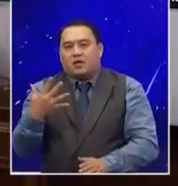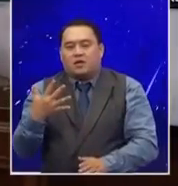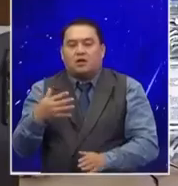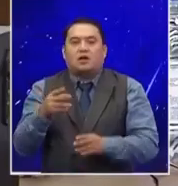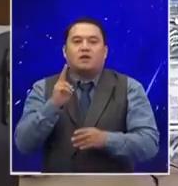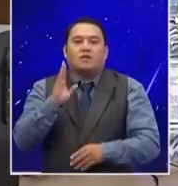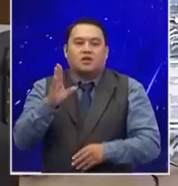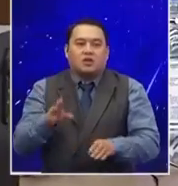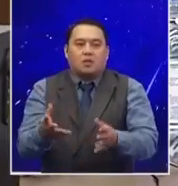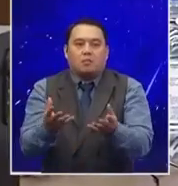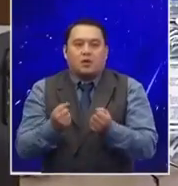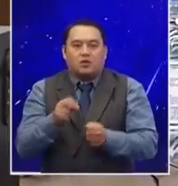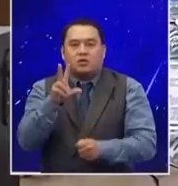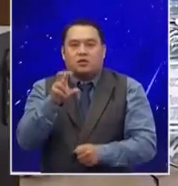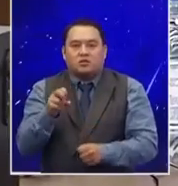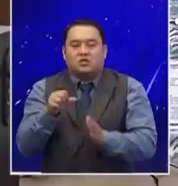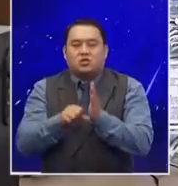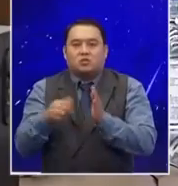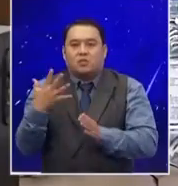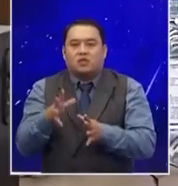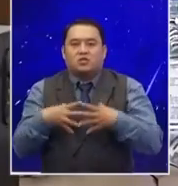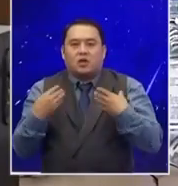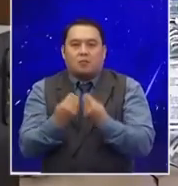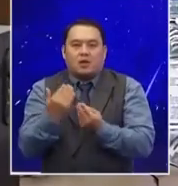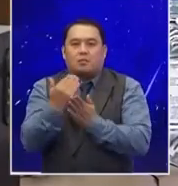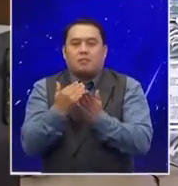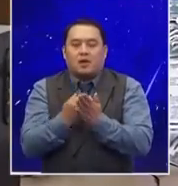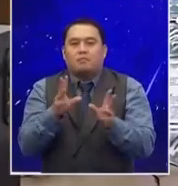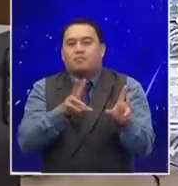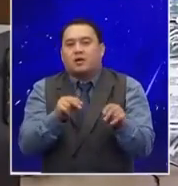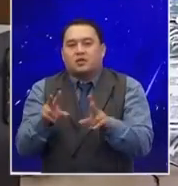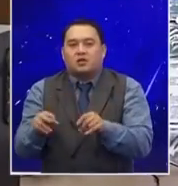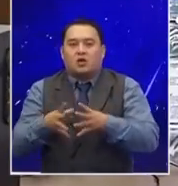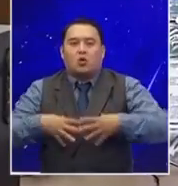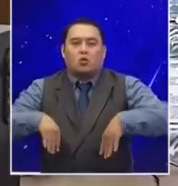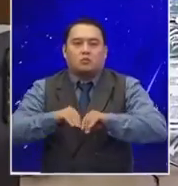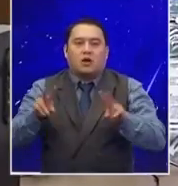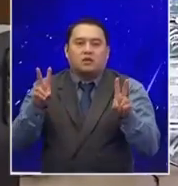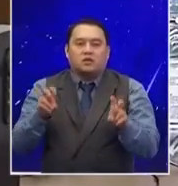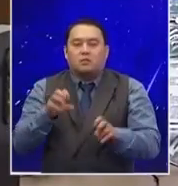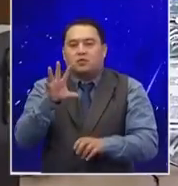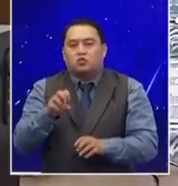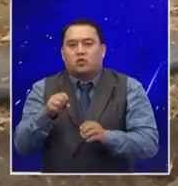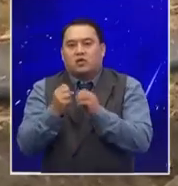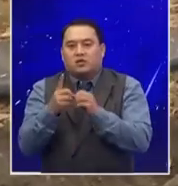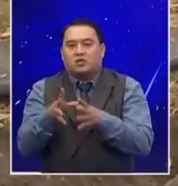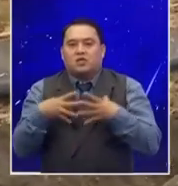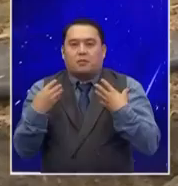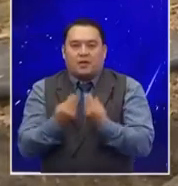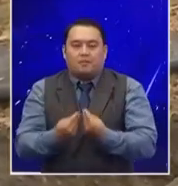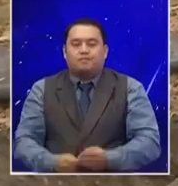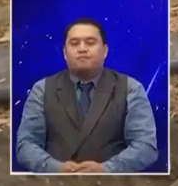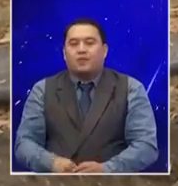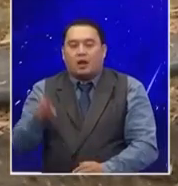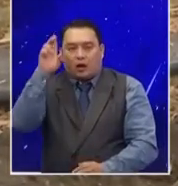получили 365 семей. По программе «Бахт-отбасы» 511 семей. В рамках